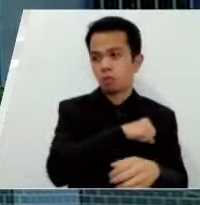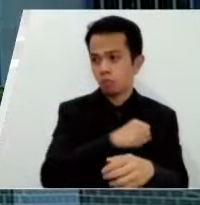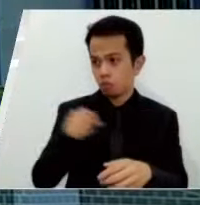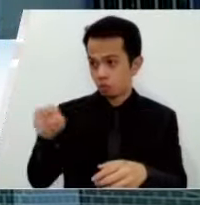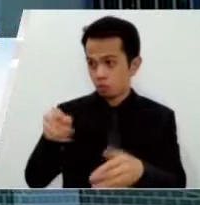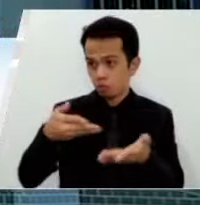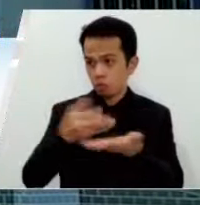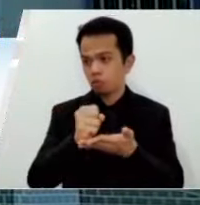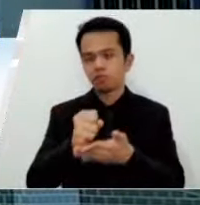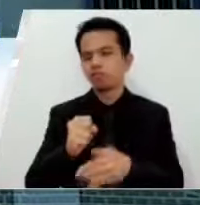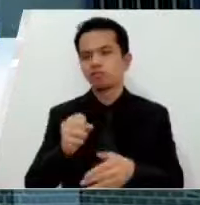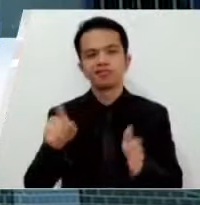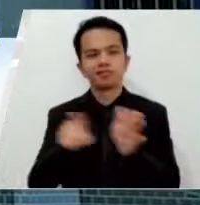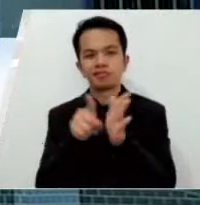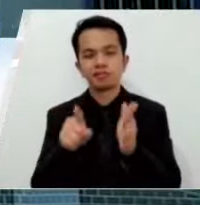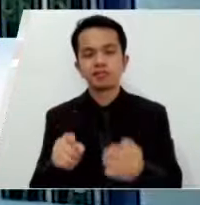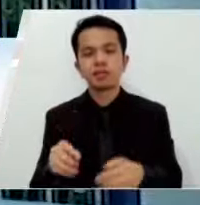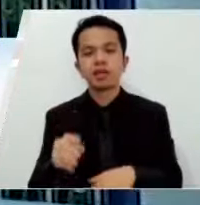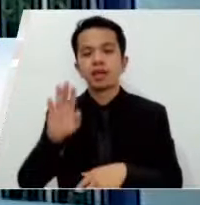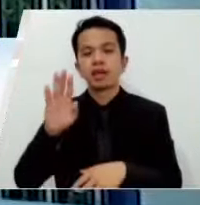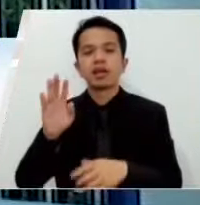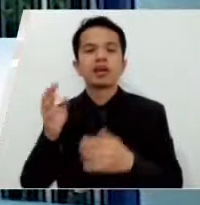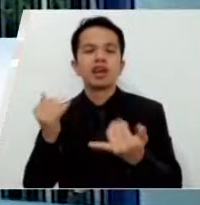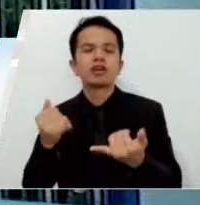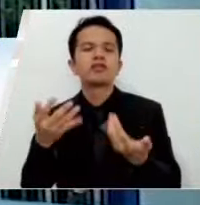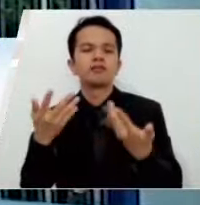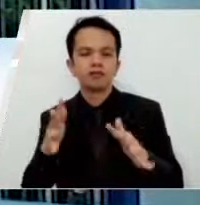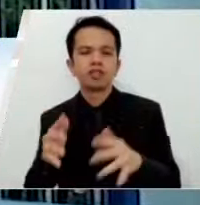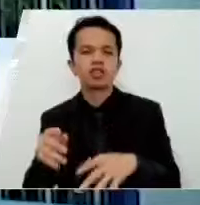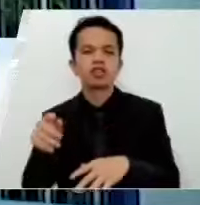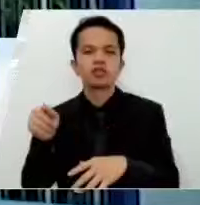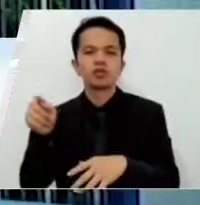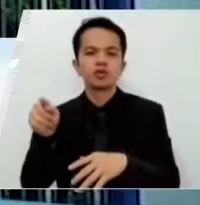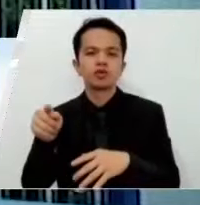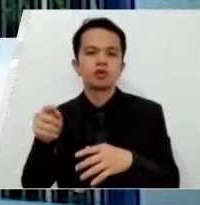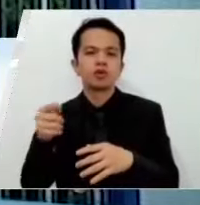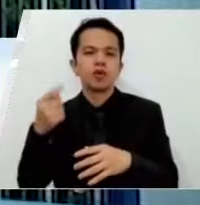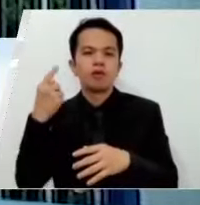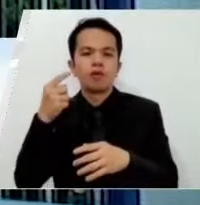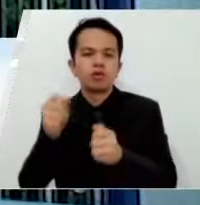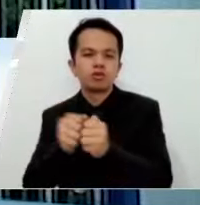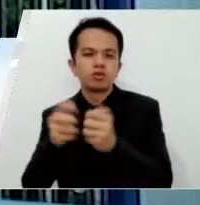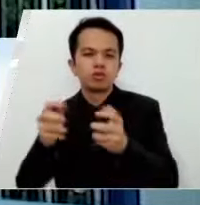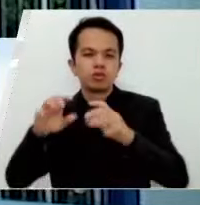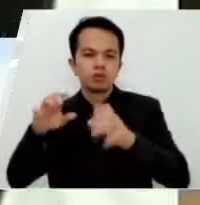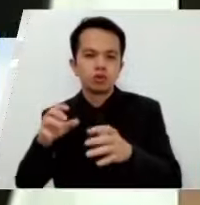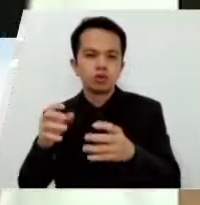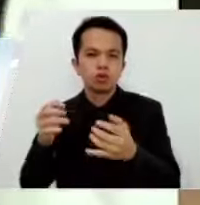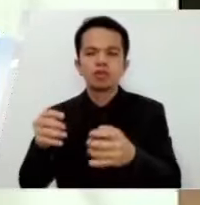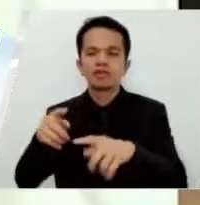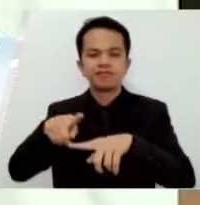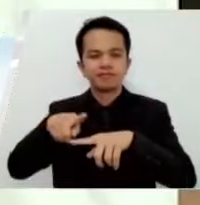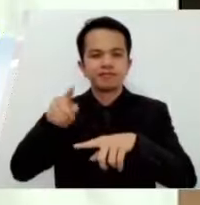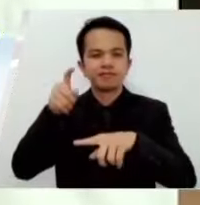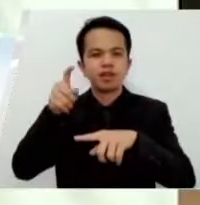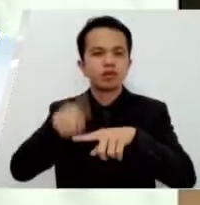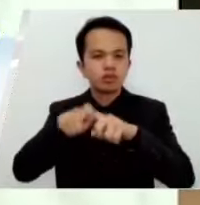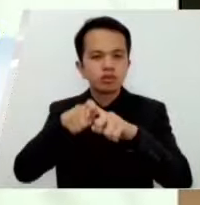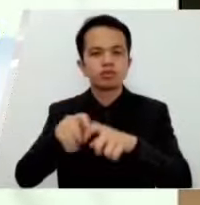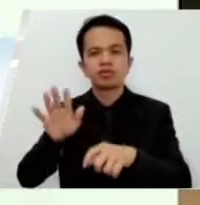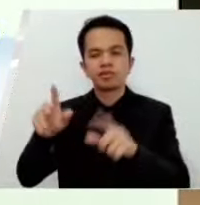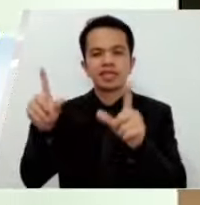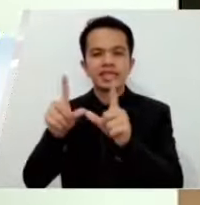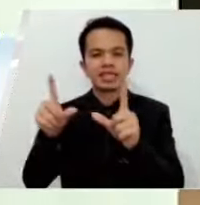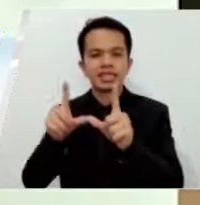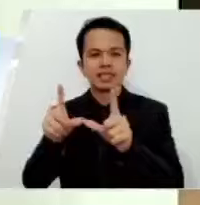PNP, sinabing pinag-aaralan na ng Firearms and Explosives Division na suspindihin o i-revoke ang lisensya ni Quiboloy